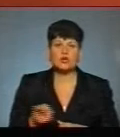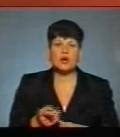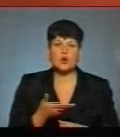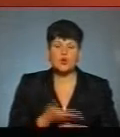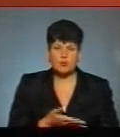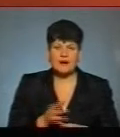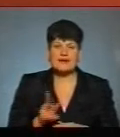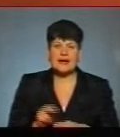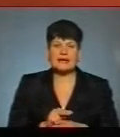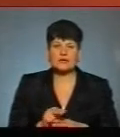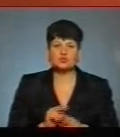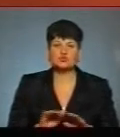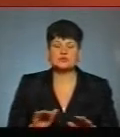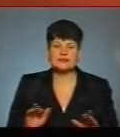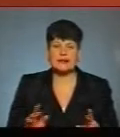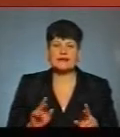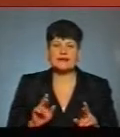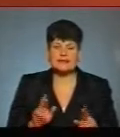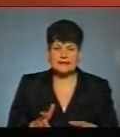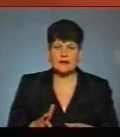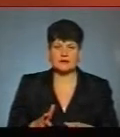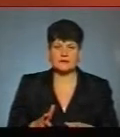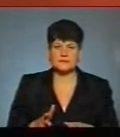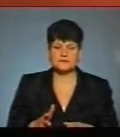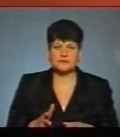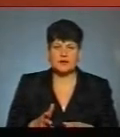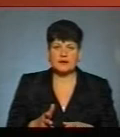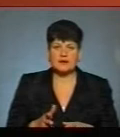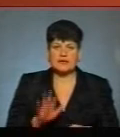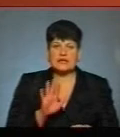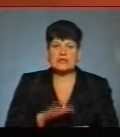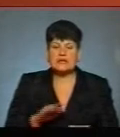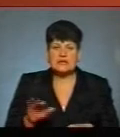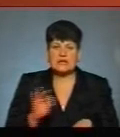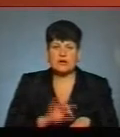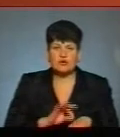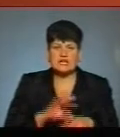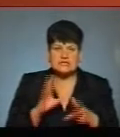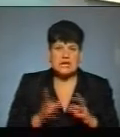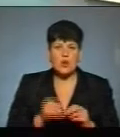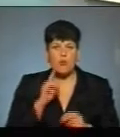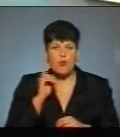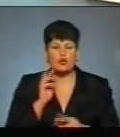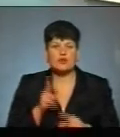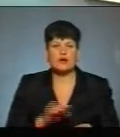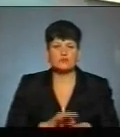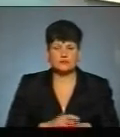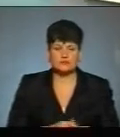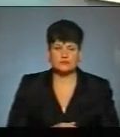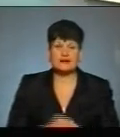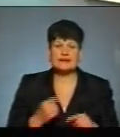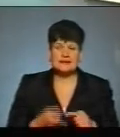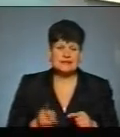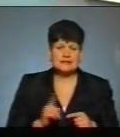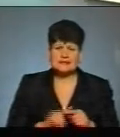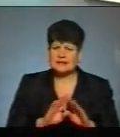Як лікуються діти, тобто як переносять захворювання на коронавірус діти, загалом молодь? Ну, звичайно, це тенденція